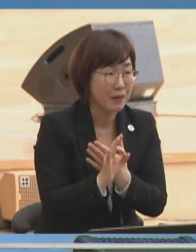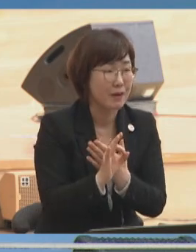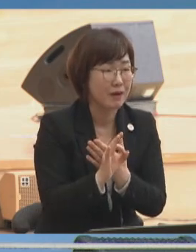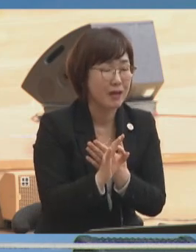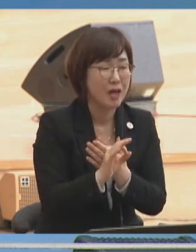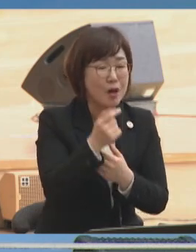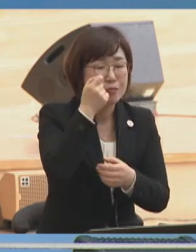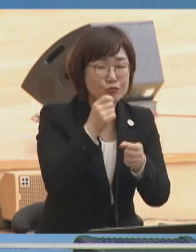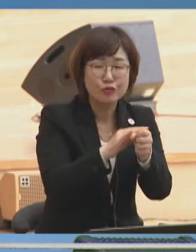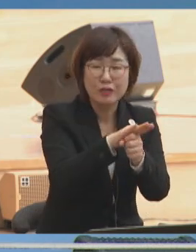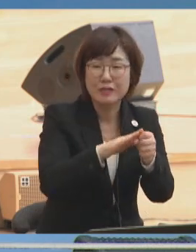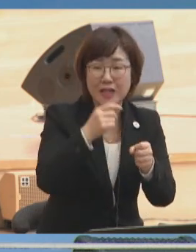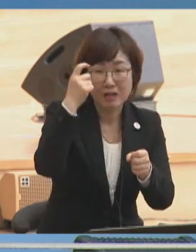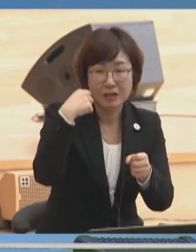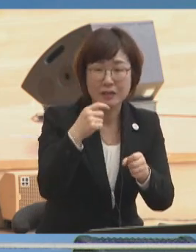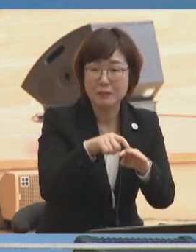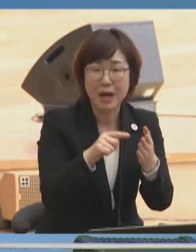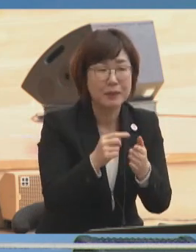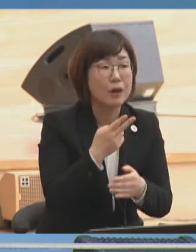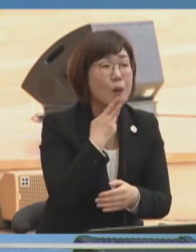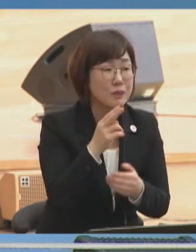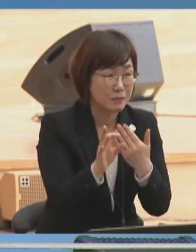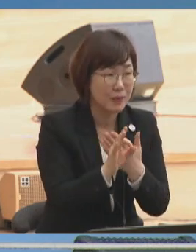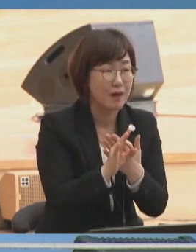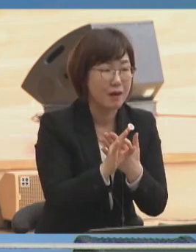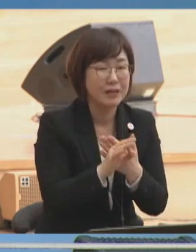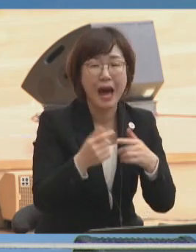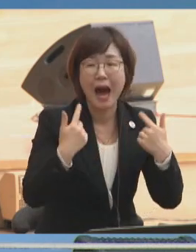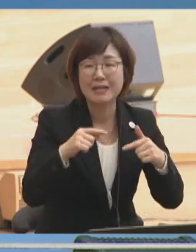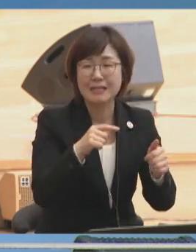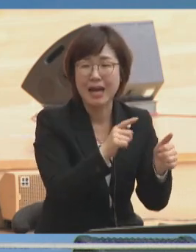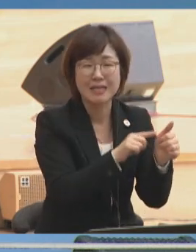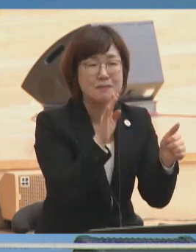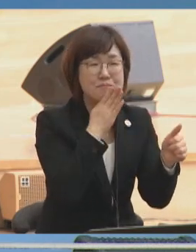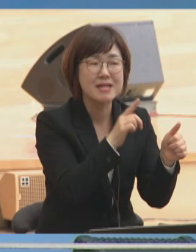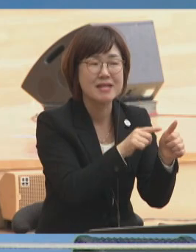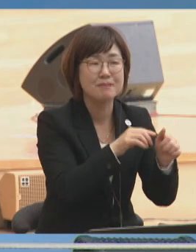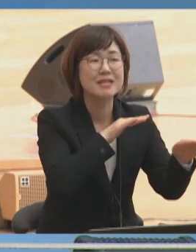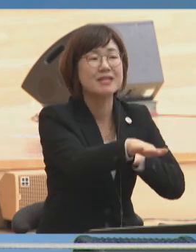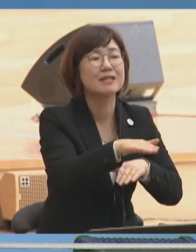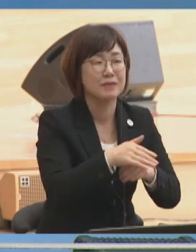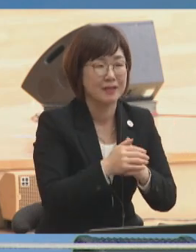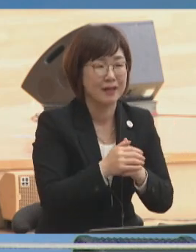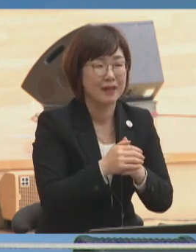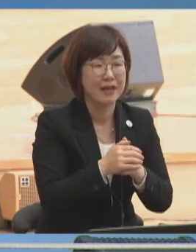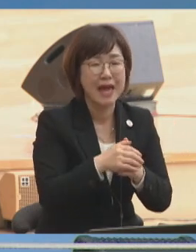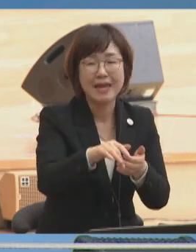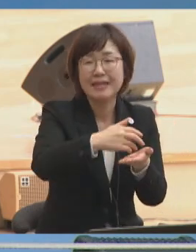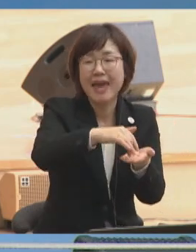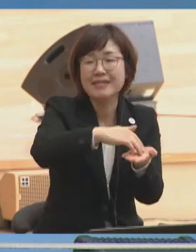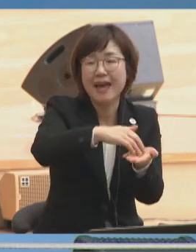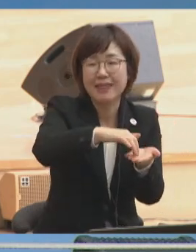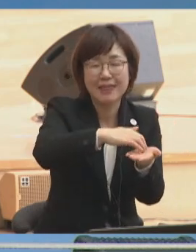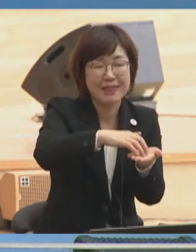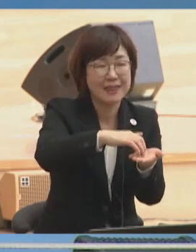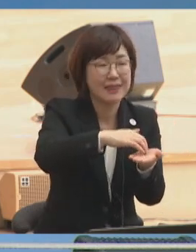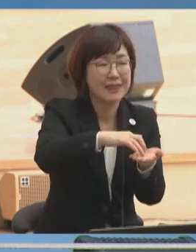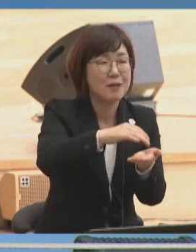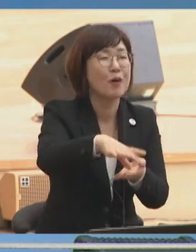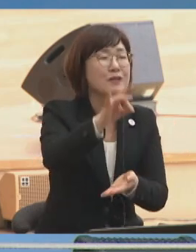그 불쌍히 여기는 마음이 식으면 언제나 이런 식입니다. 계산부터 하는 거예요. 언제나 그래요.